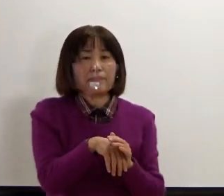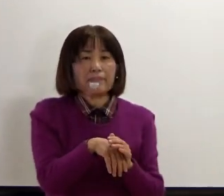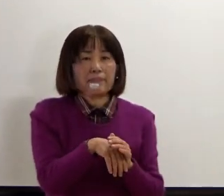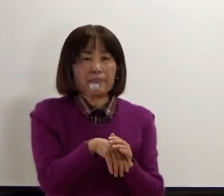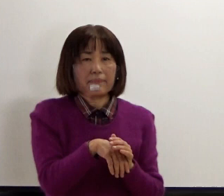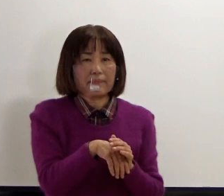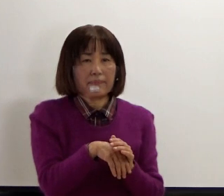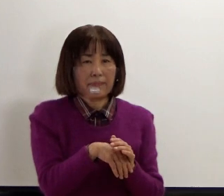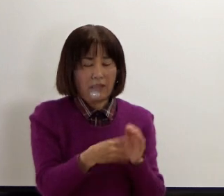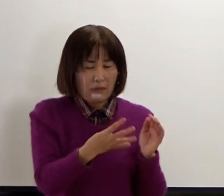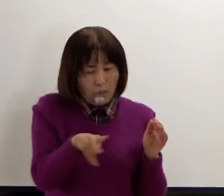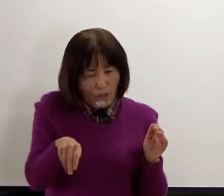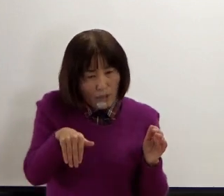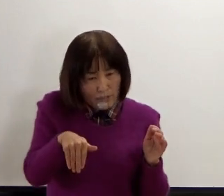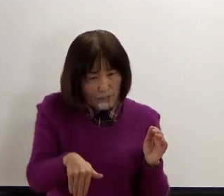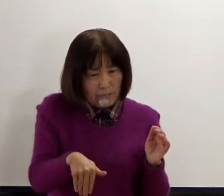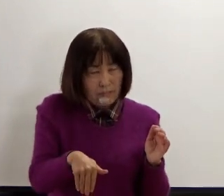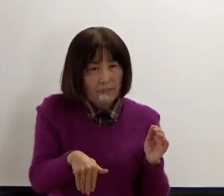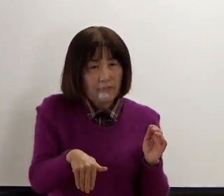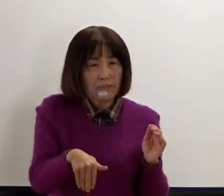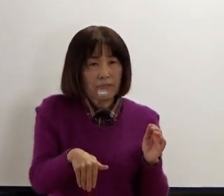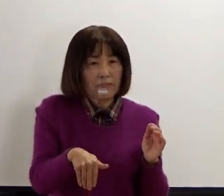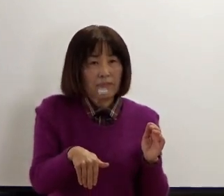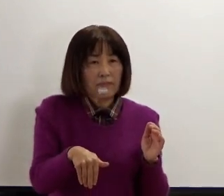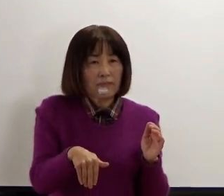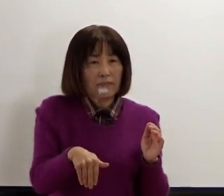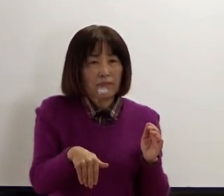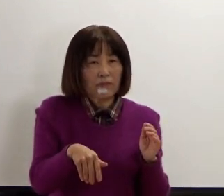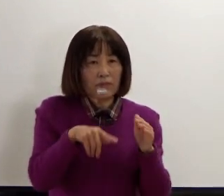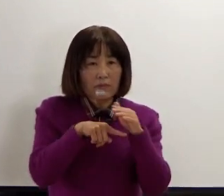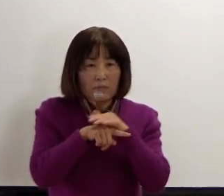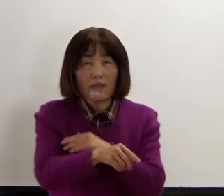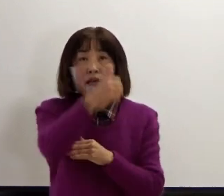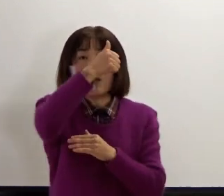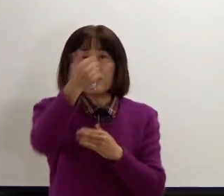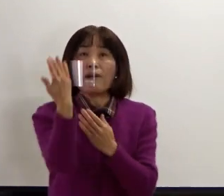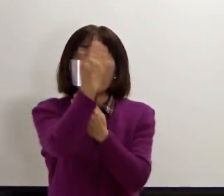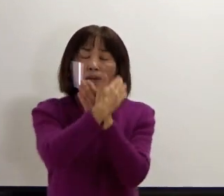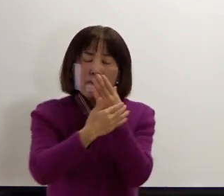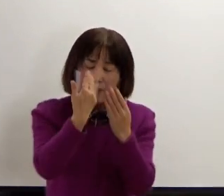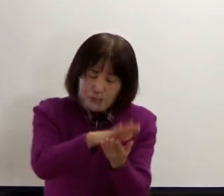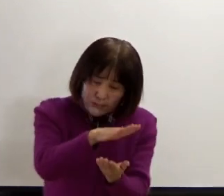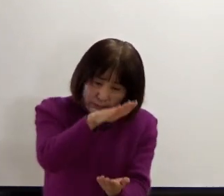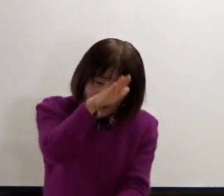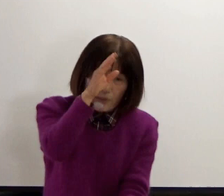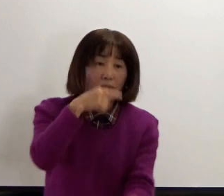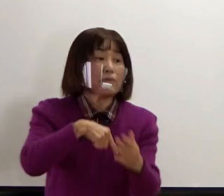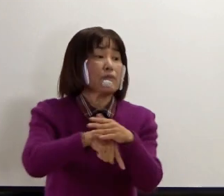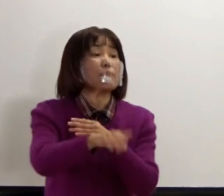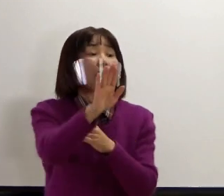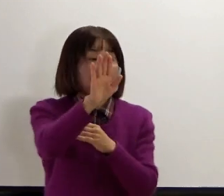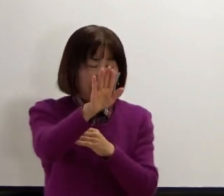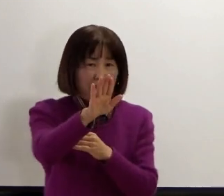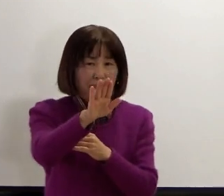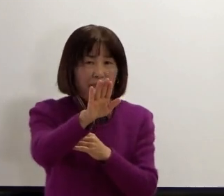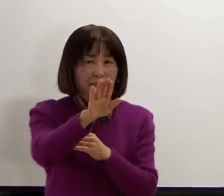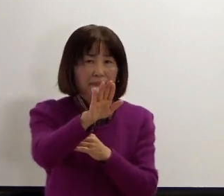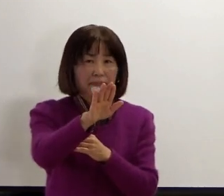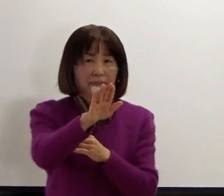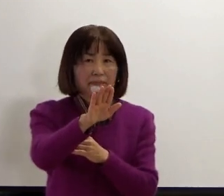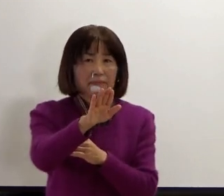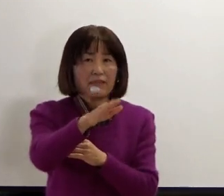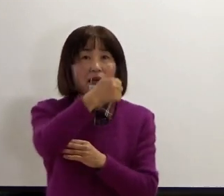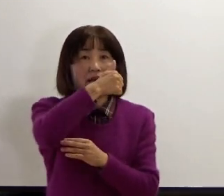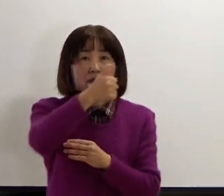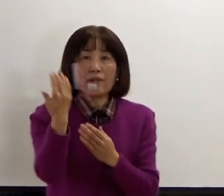でヨハネっていうのは主は恵み深いという意味なんですね、ヘブライ語で主は恵み深いという